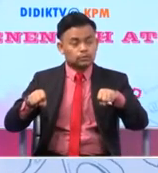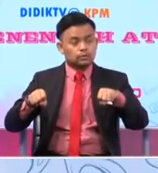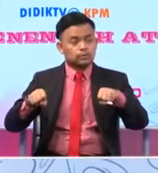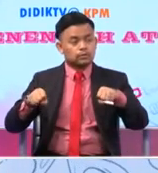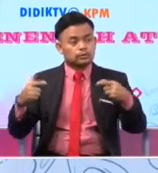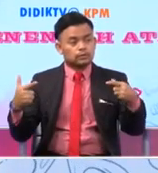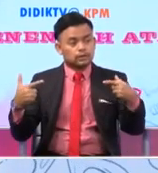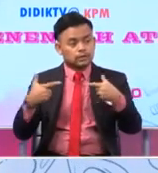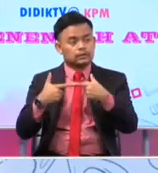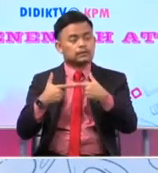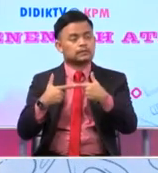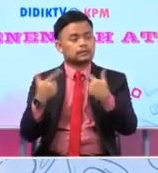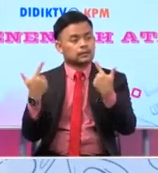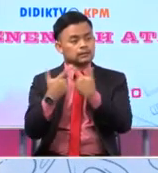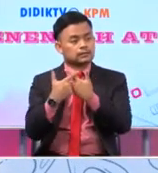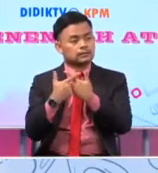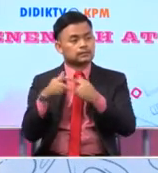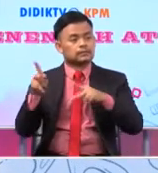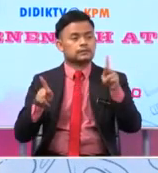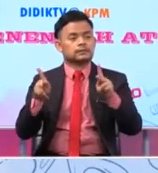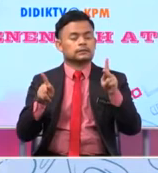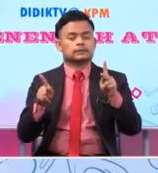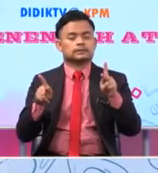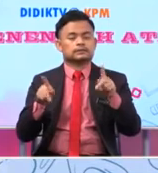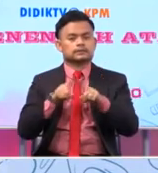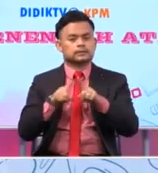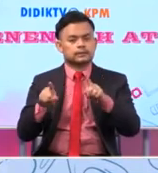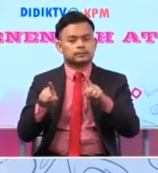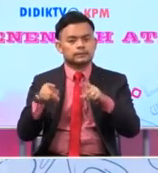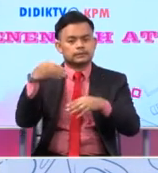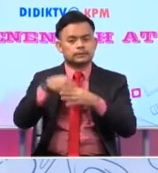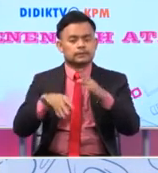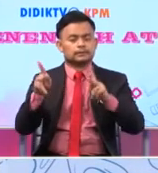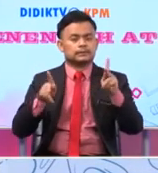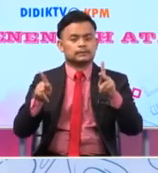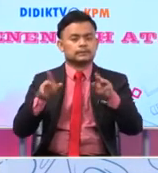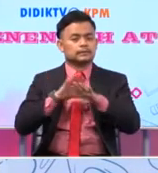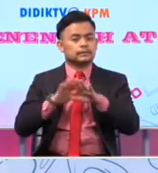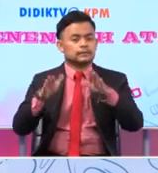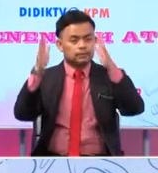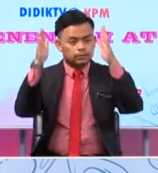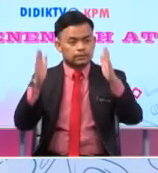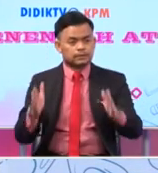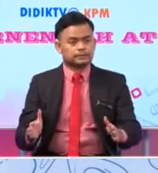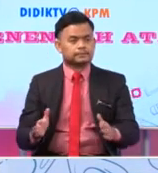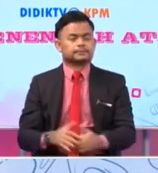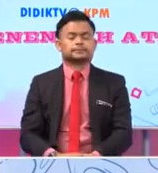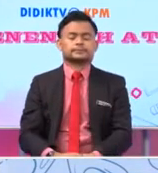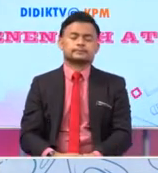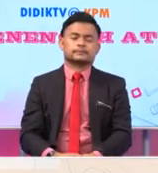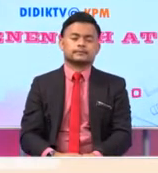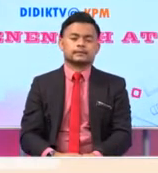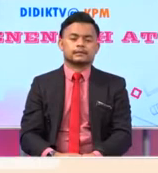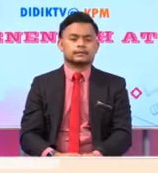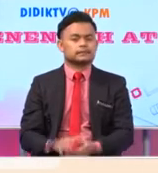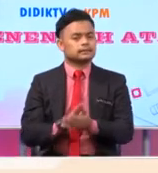utuh tapi enggak ada orang ya betul jadi kita boleh baca dialog-dialog dia contoh diketuk patut ke saya